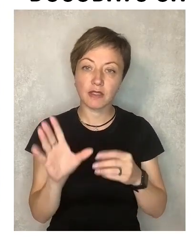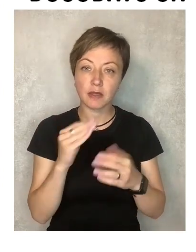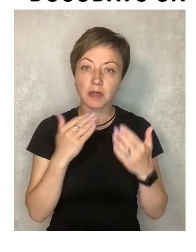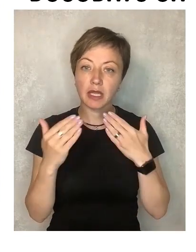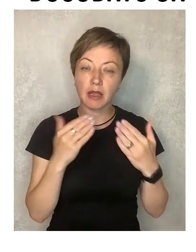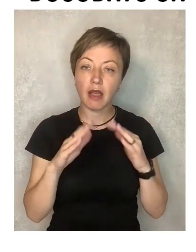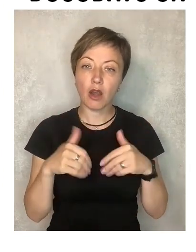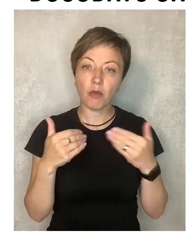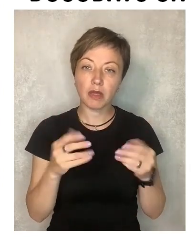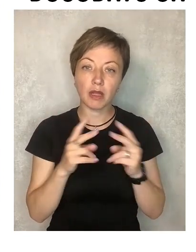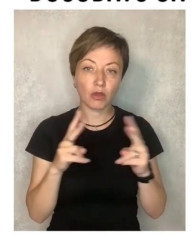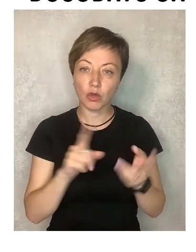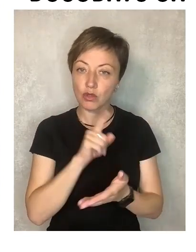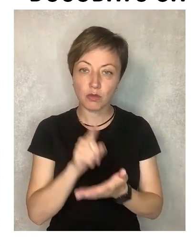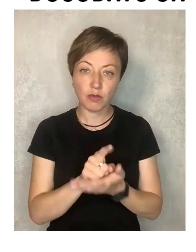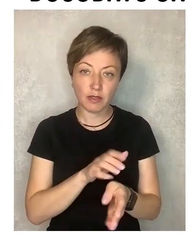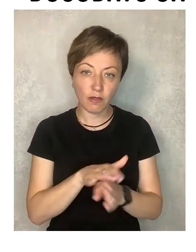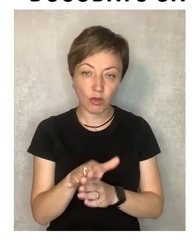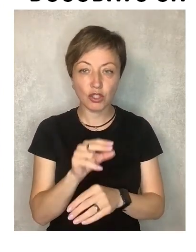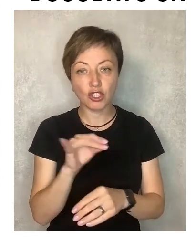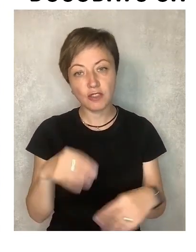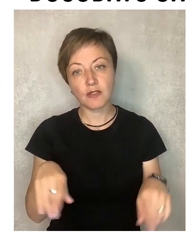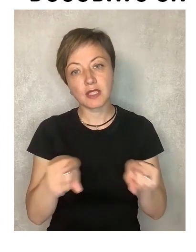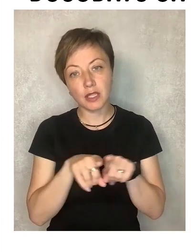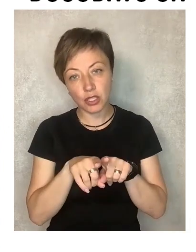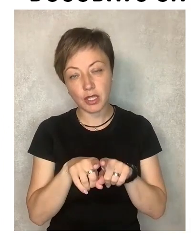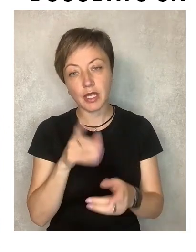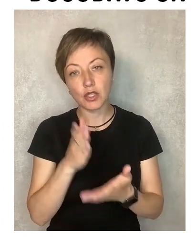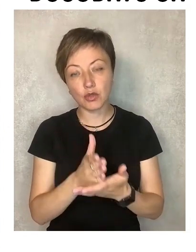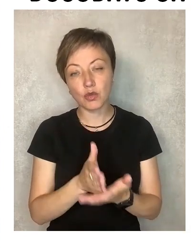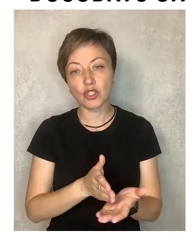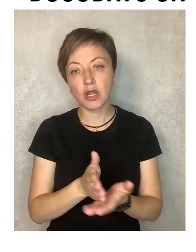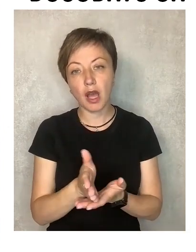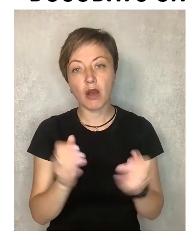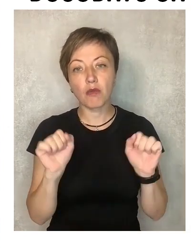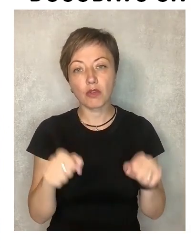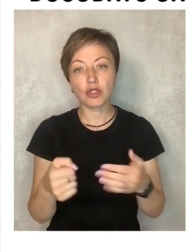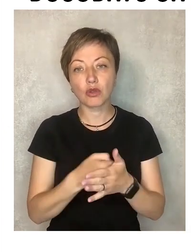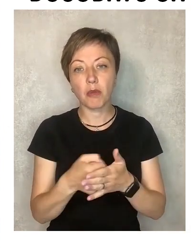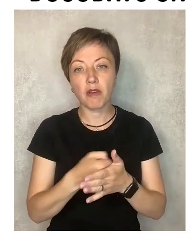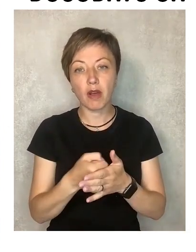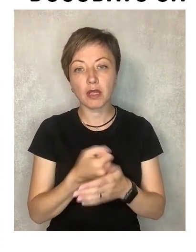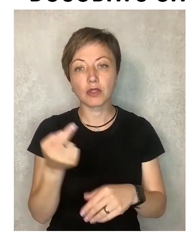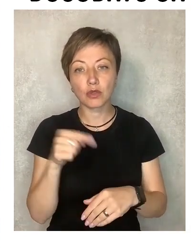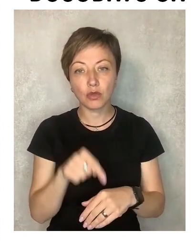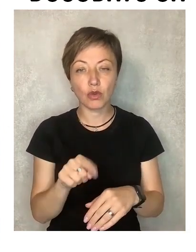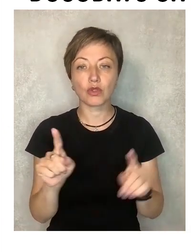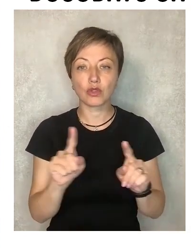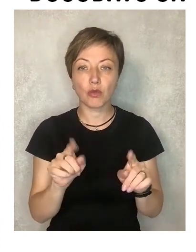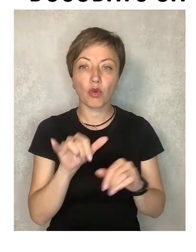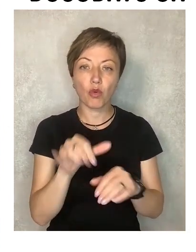яку ніхто не зобов'язаний виконувати, чи все ж таки існує шлях, яким можна добиватися того, щоб дії громади були дійсно